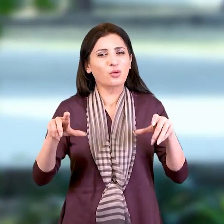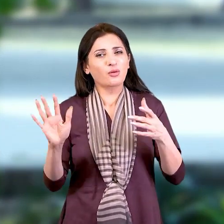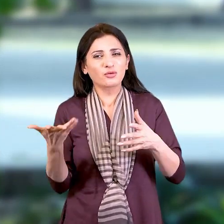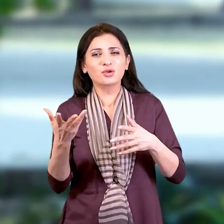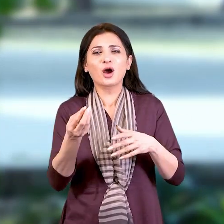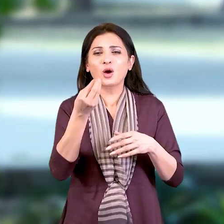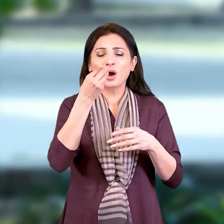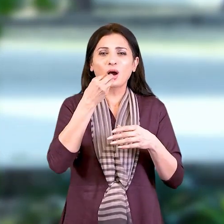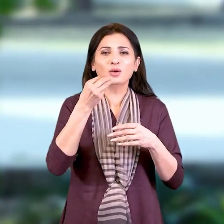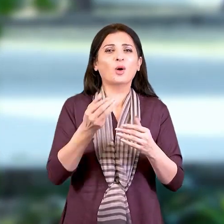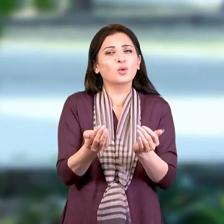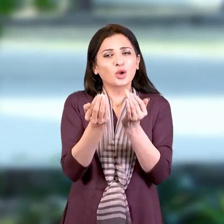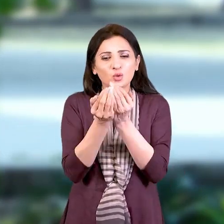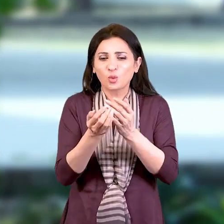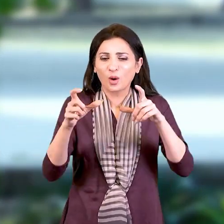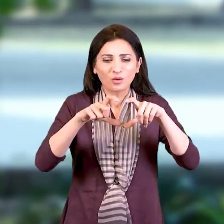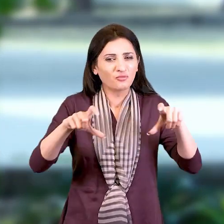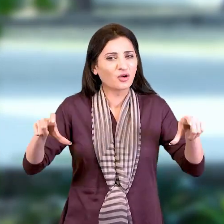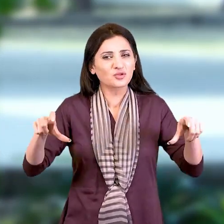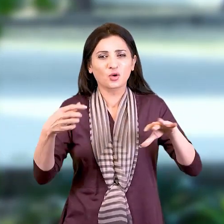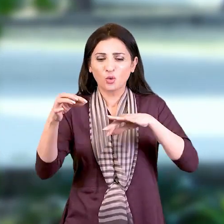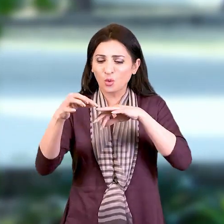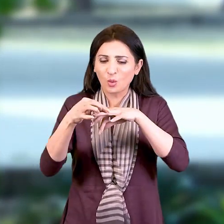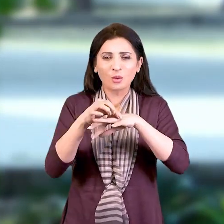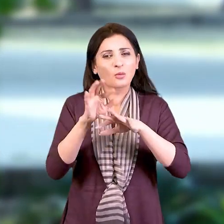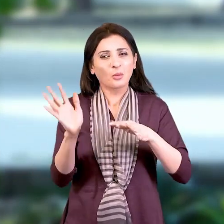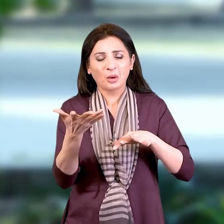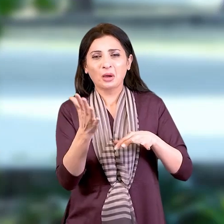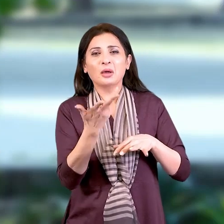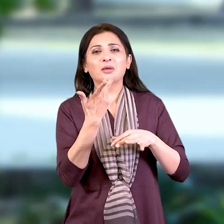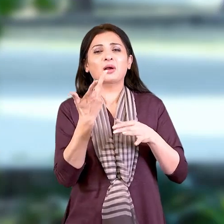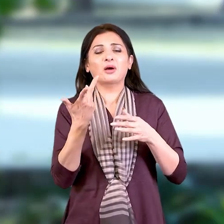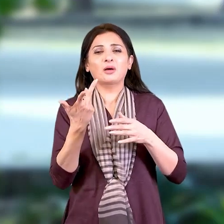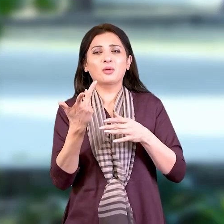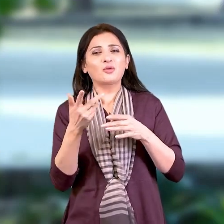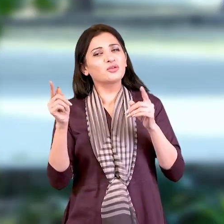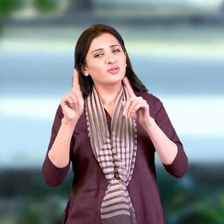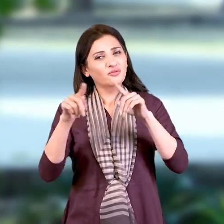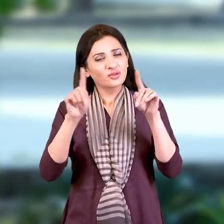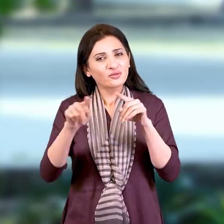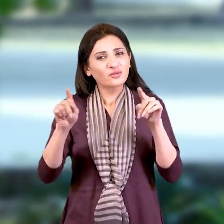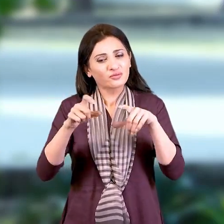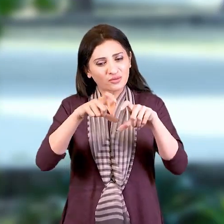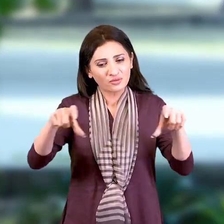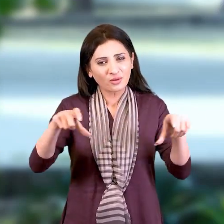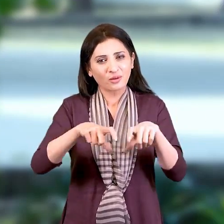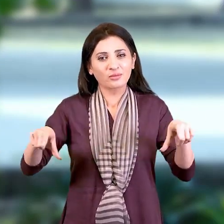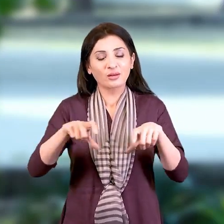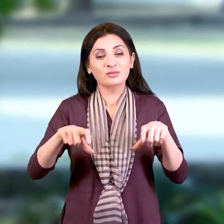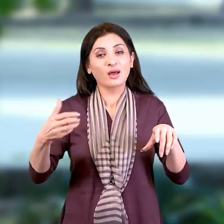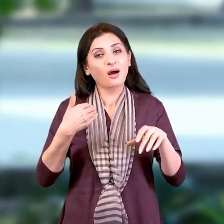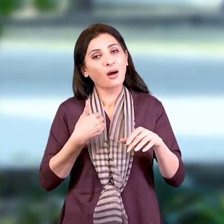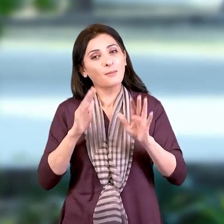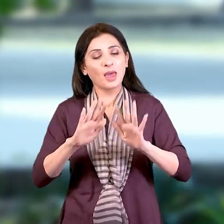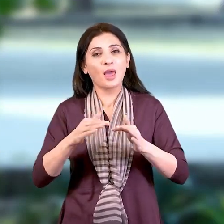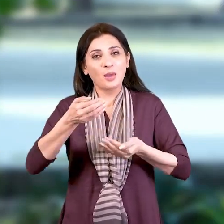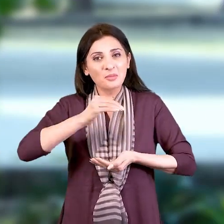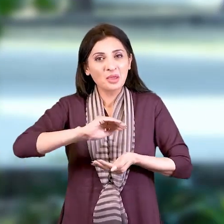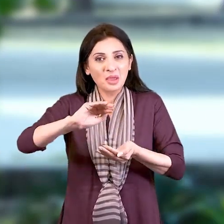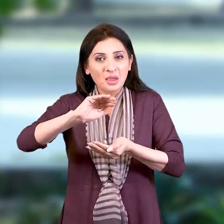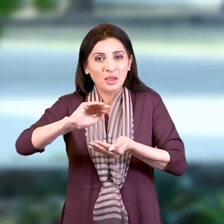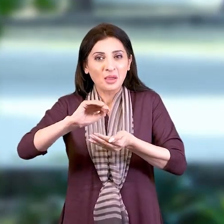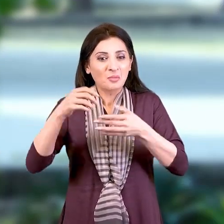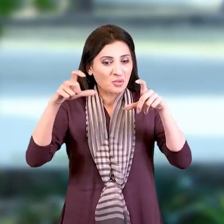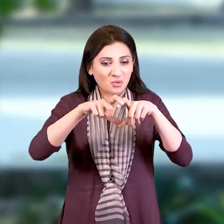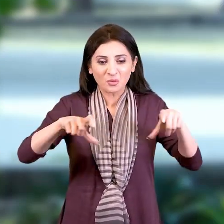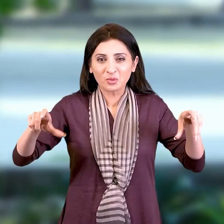उठाएं, चाहे वो दुआए खैर हो, चाहे वो मायू हो, मेहंदी हो, बारात हो, वलीमा हो, we've been there. Baby